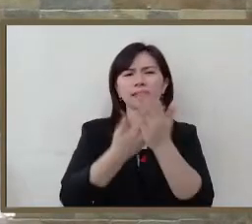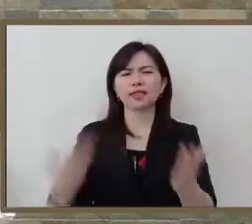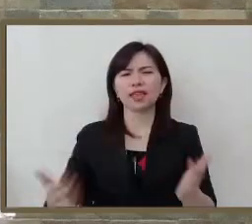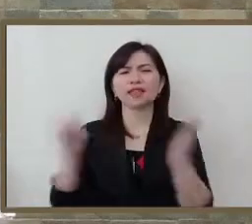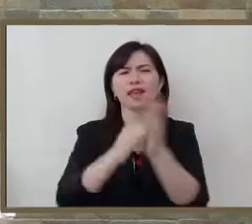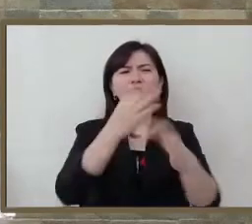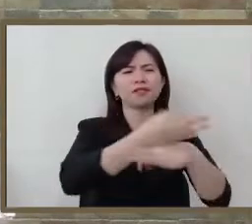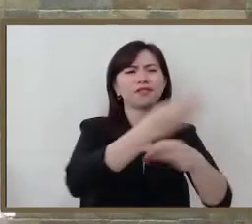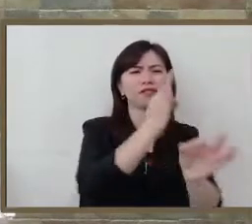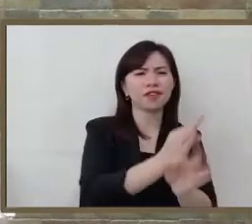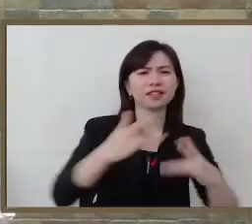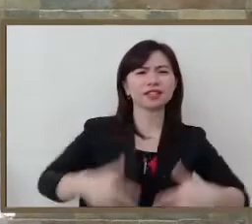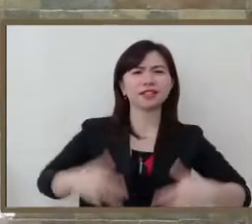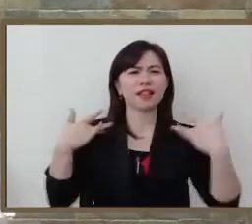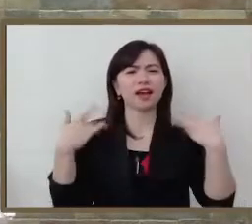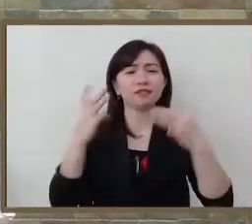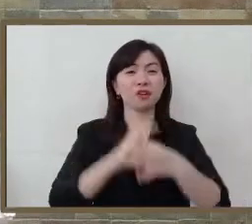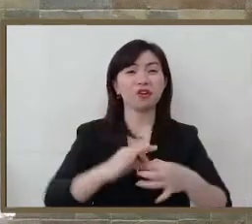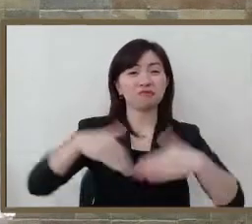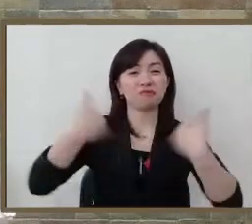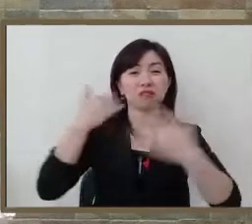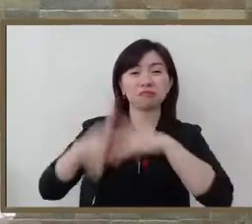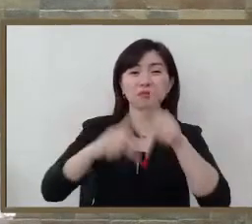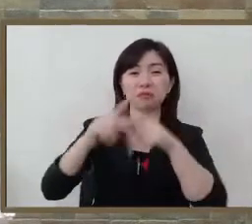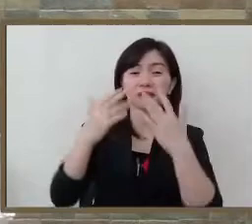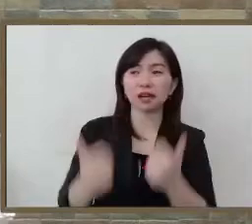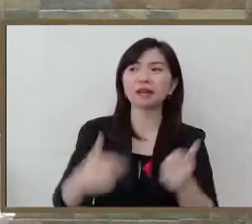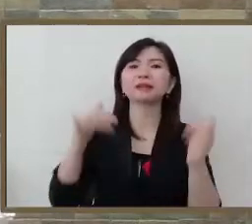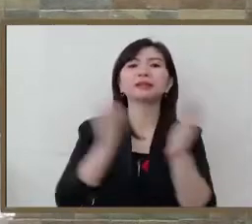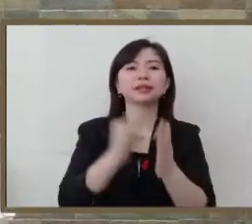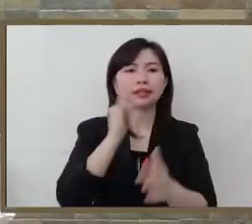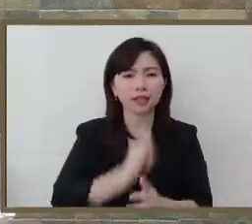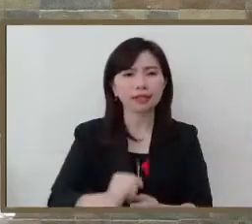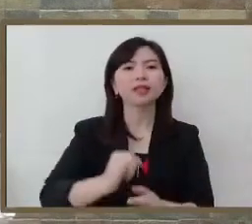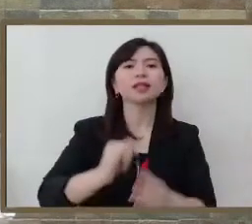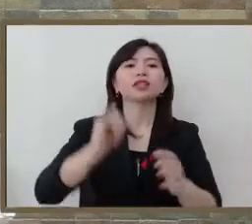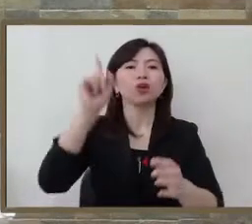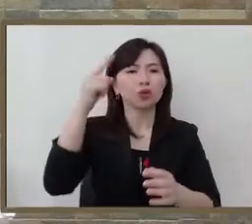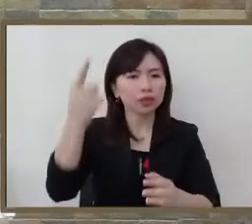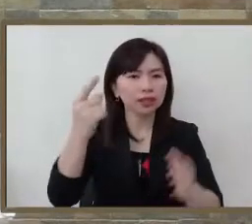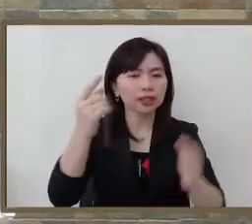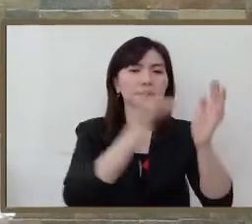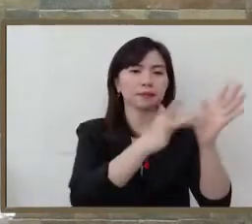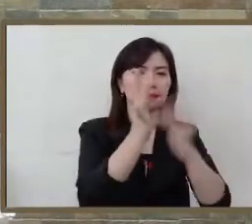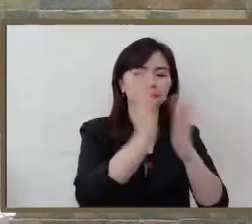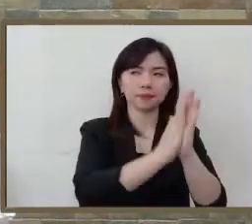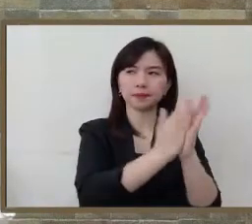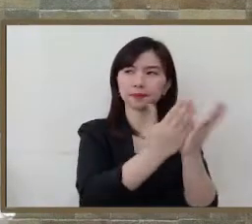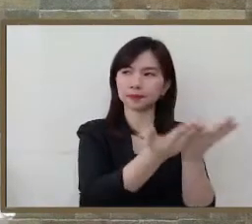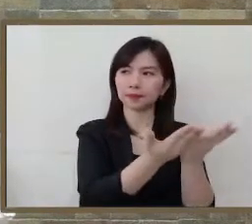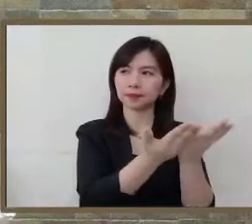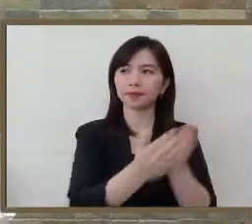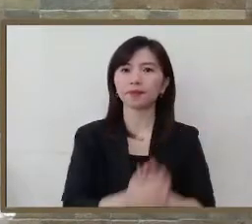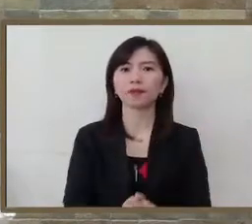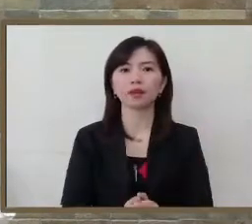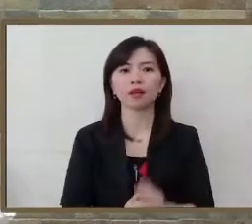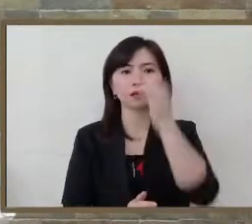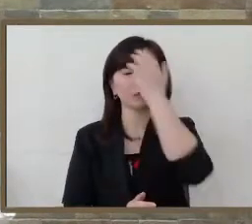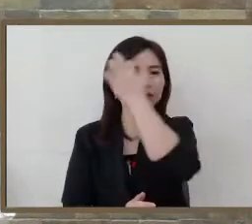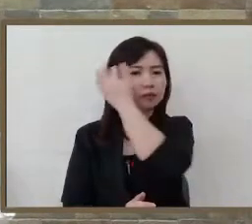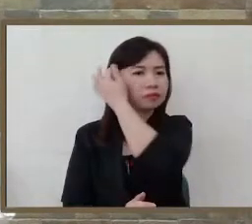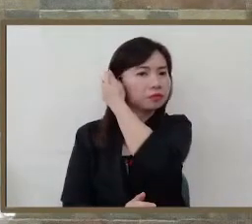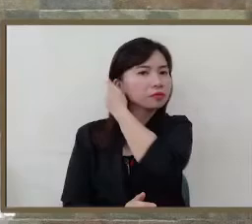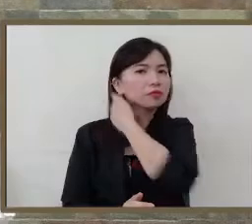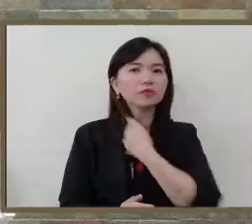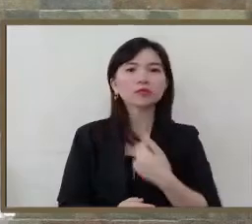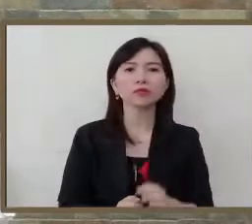yan na ang salita ng Diyos. These pastors na nakikita niyo po ngayon, hindi po sila automatic na